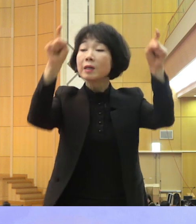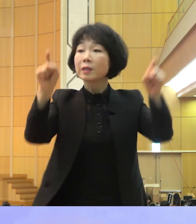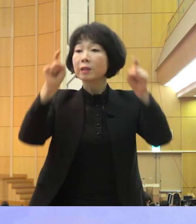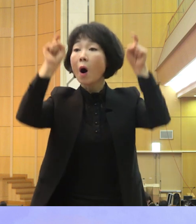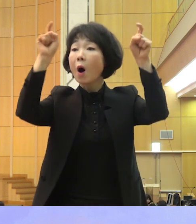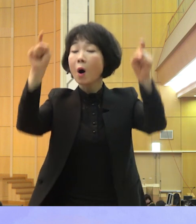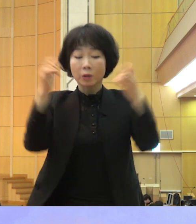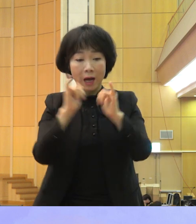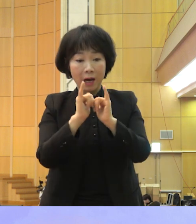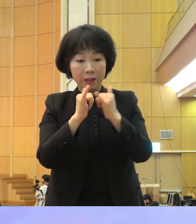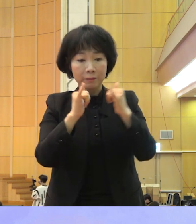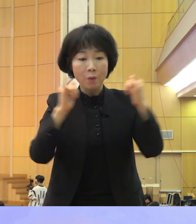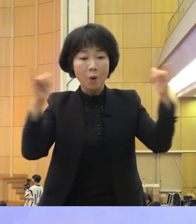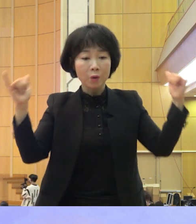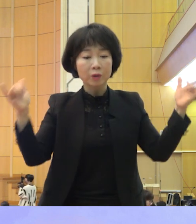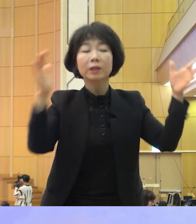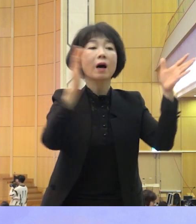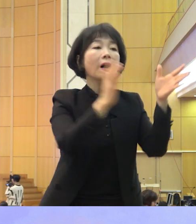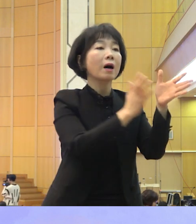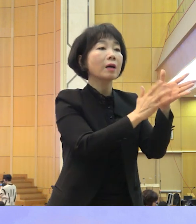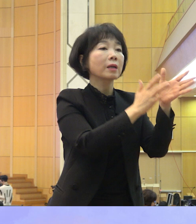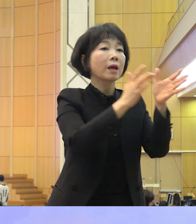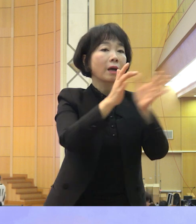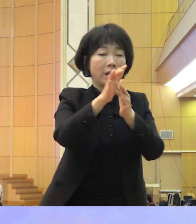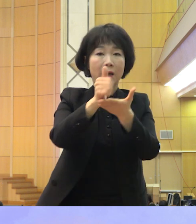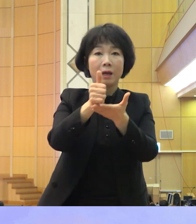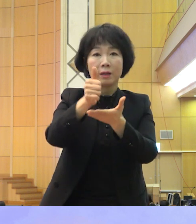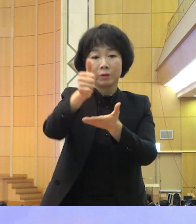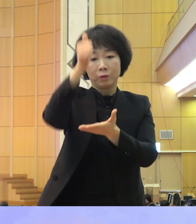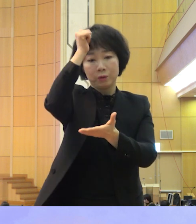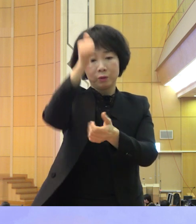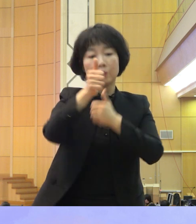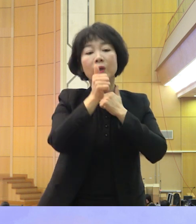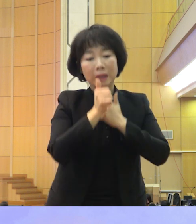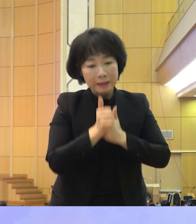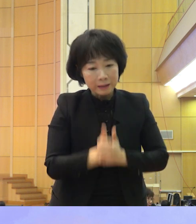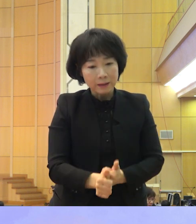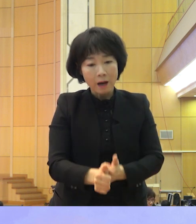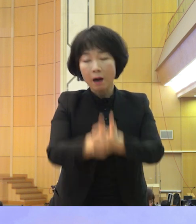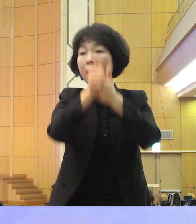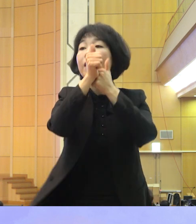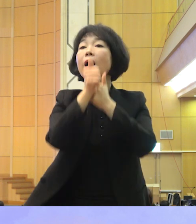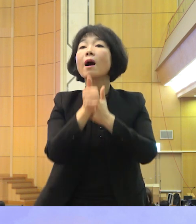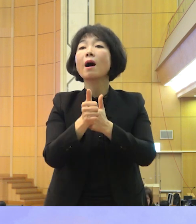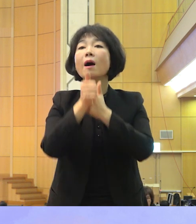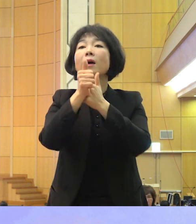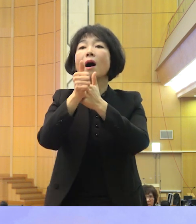사람, 선한 목자 예수